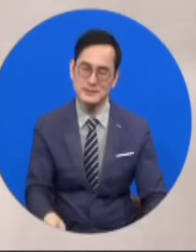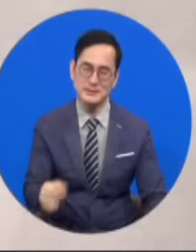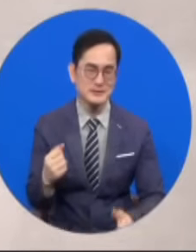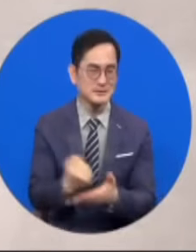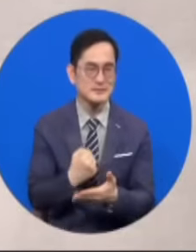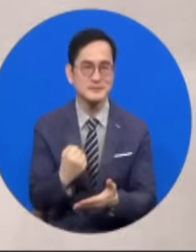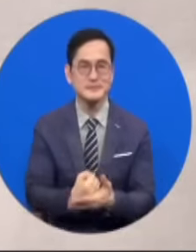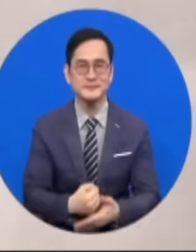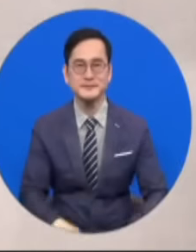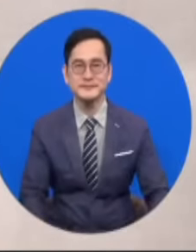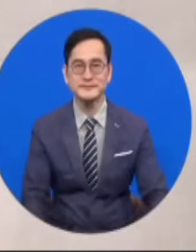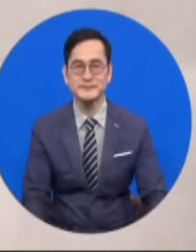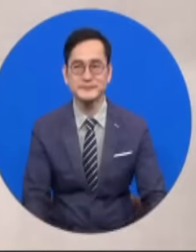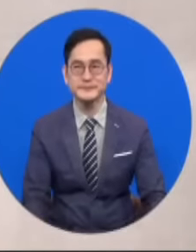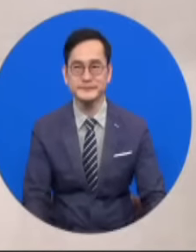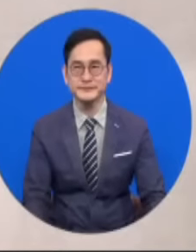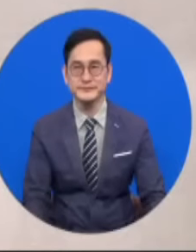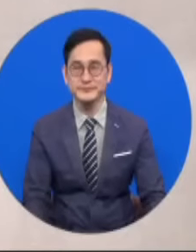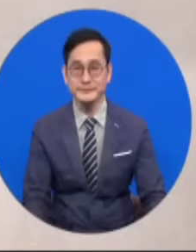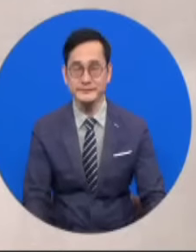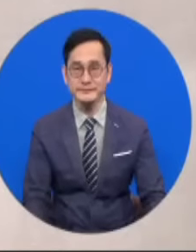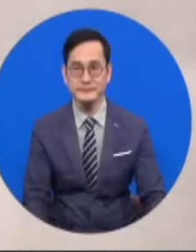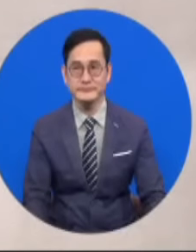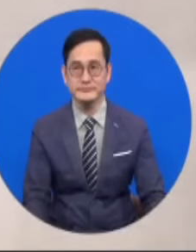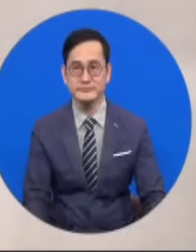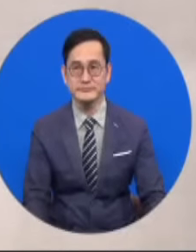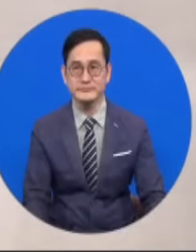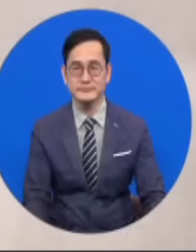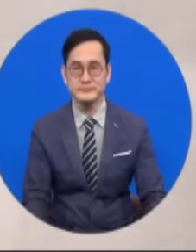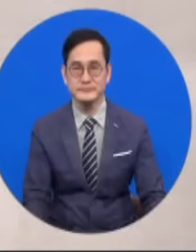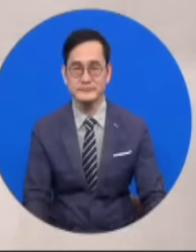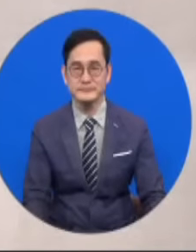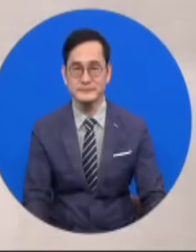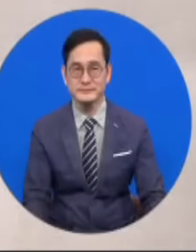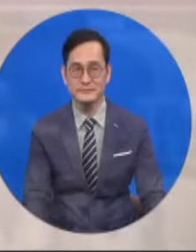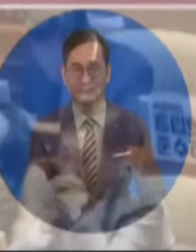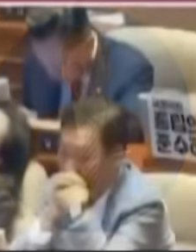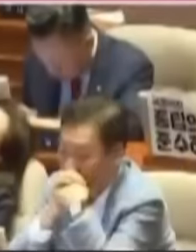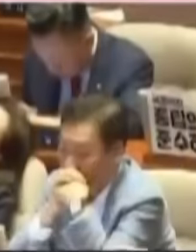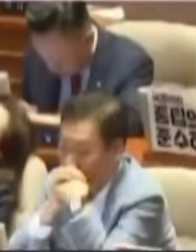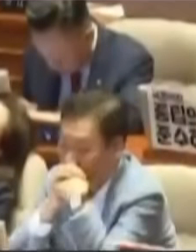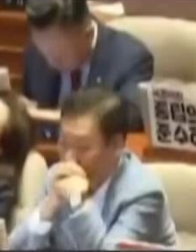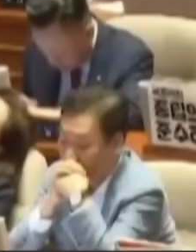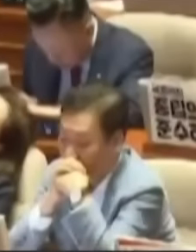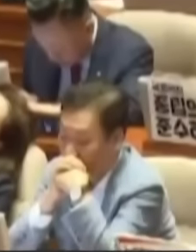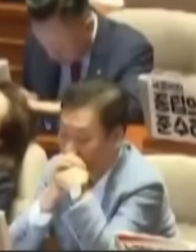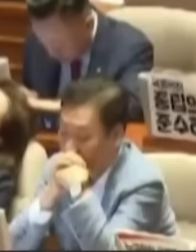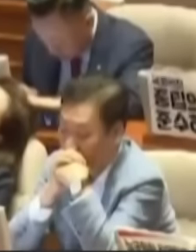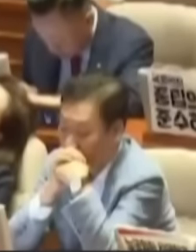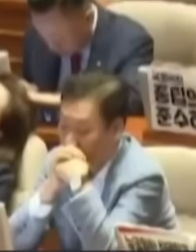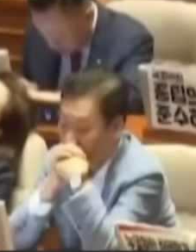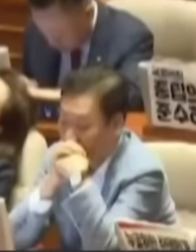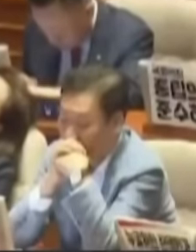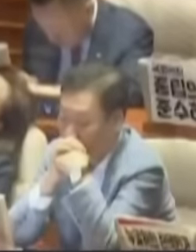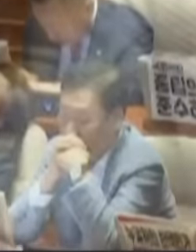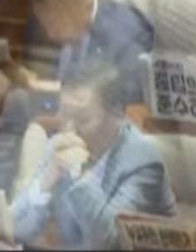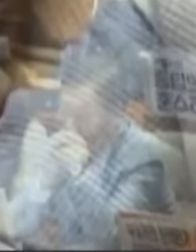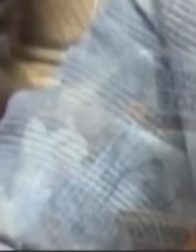자리에서 첫 번째 주자가 지금 얘기하고 있는 가운데 얼마 지나지 않아 저렇게 푹 주무시는 모습 나오니까 이게